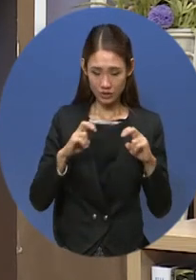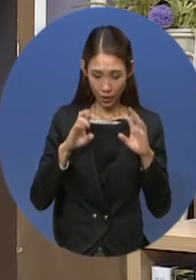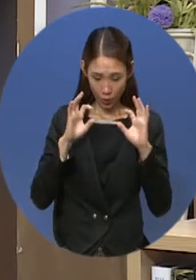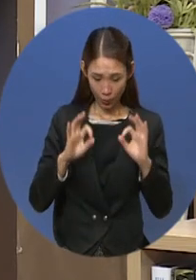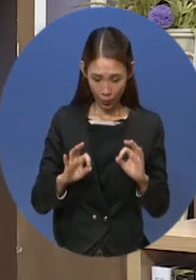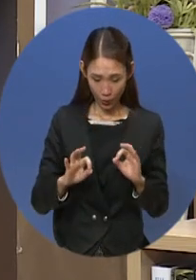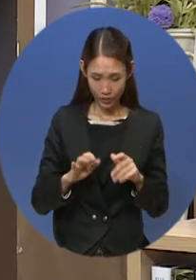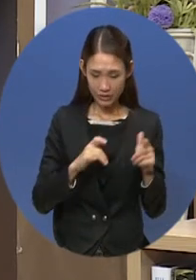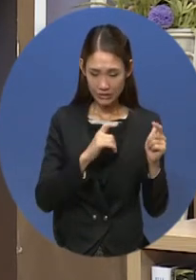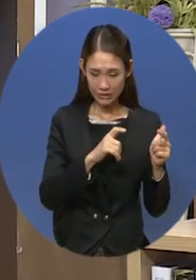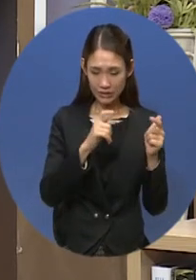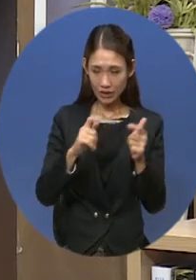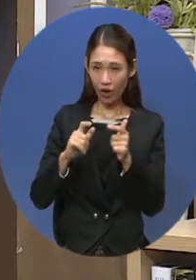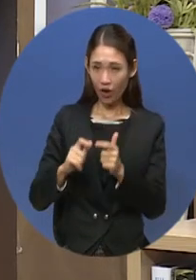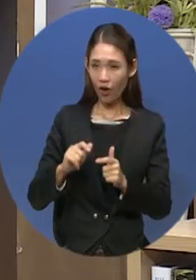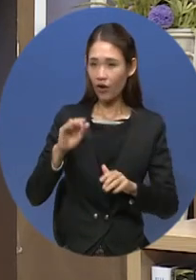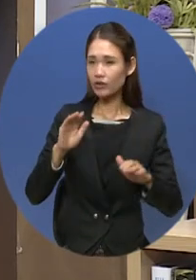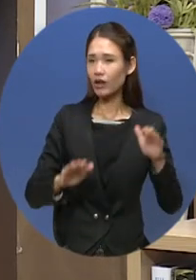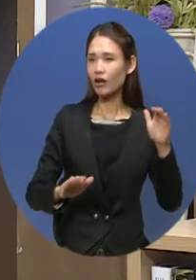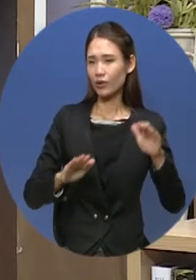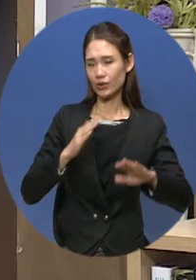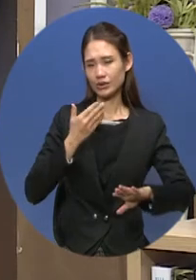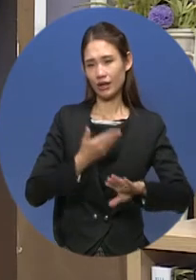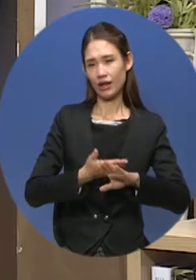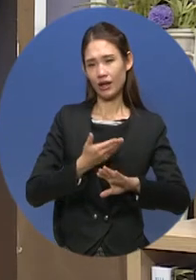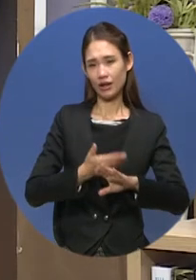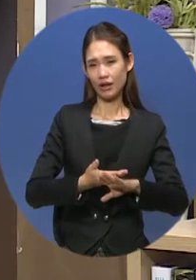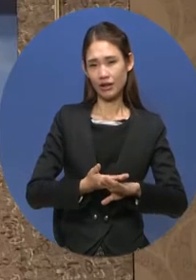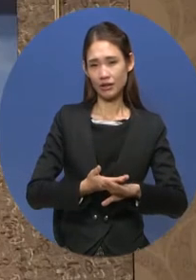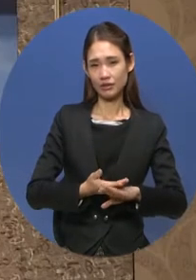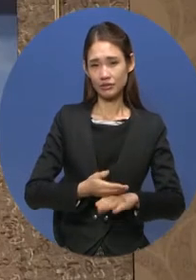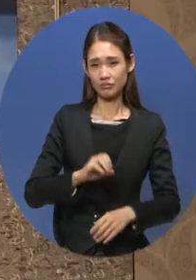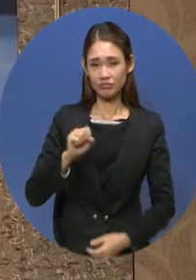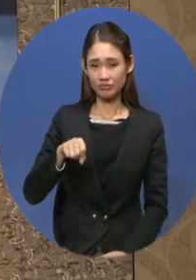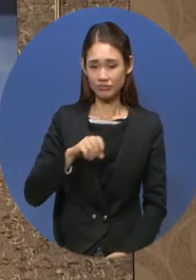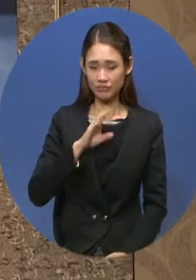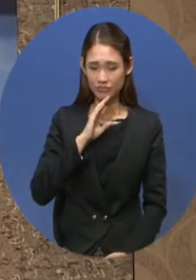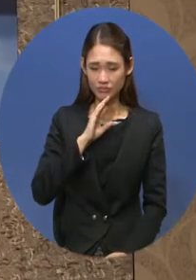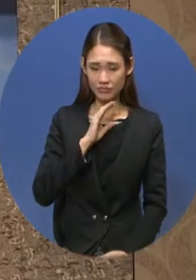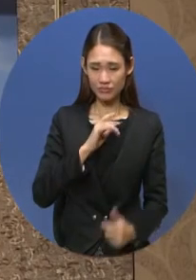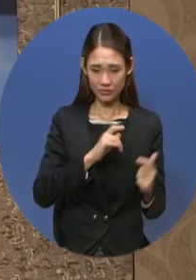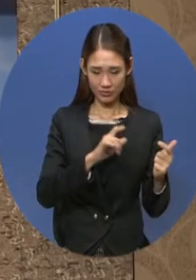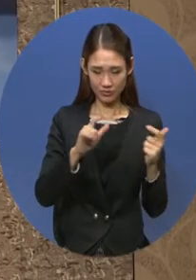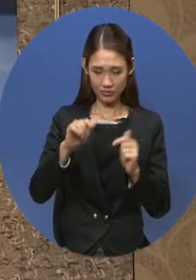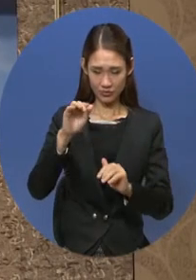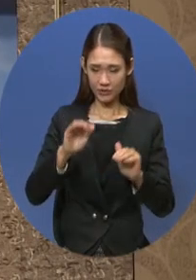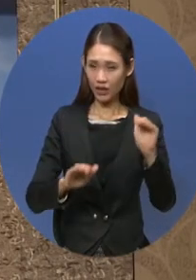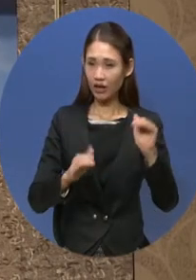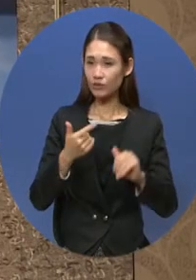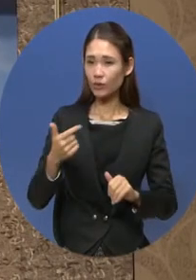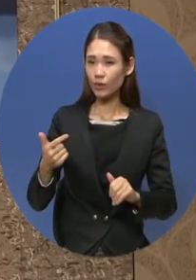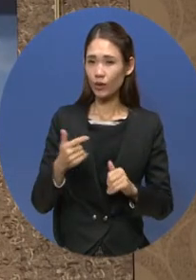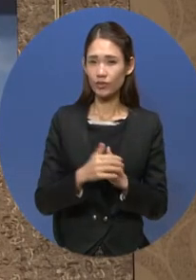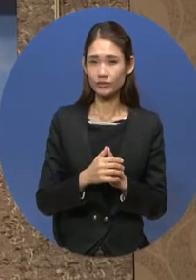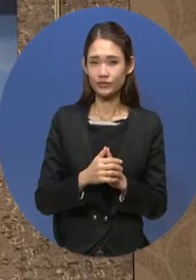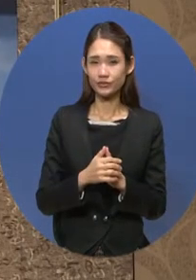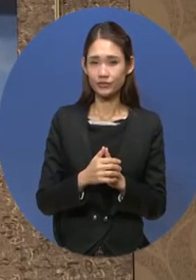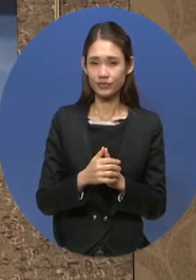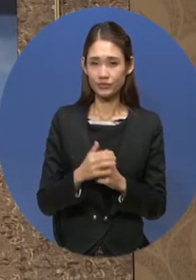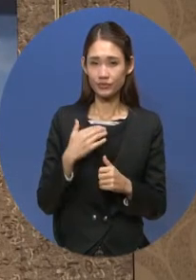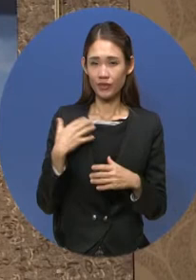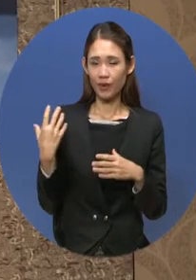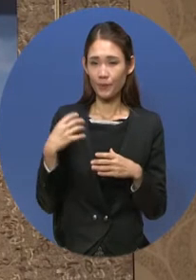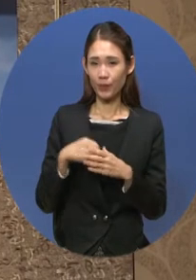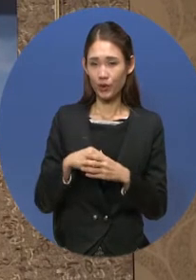좀 지역 간의 편차도 심한 것 같거든요. 물론 그렇죠. 네. 지역 간의 편차도 심하고 사실 제가 속해